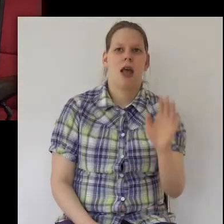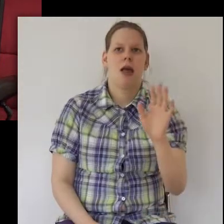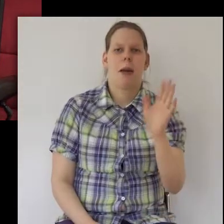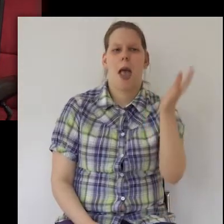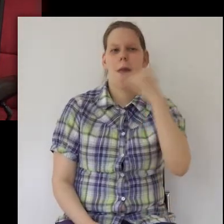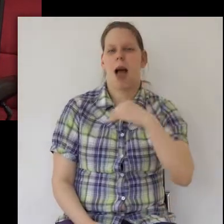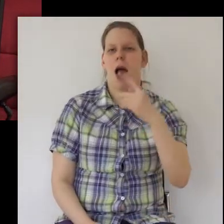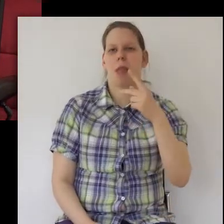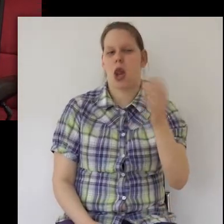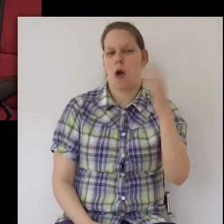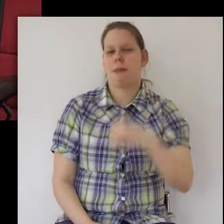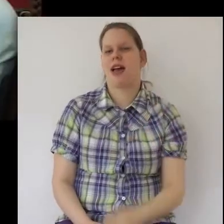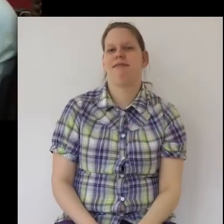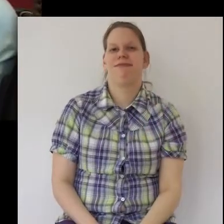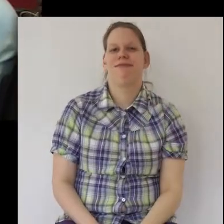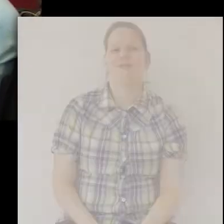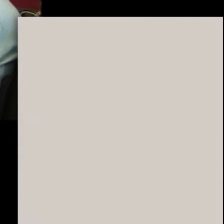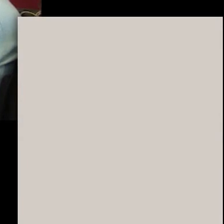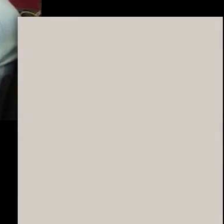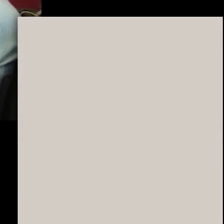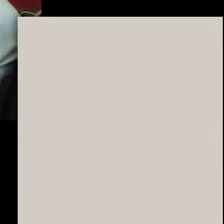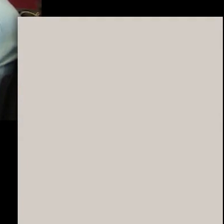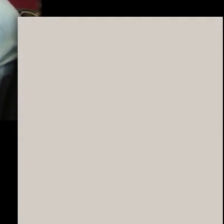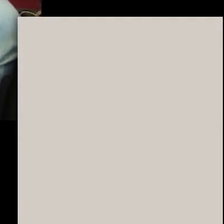hey Paul komm mal her